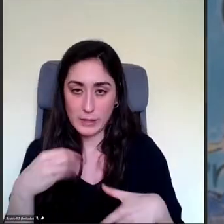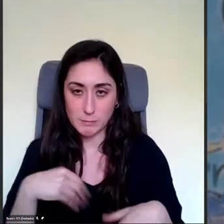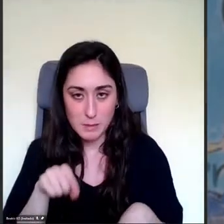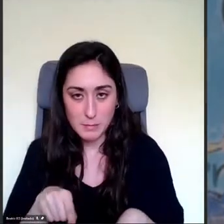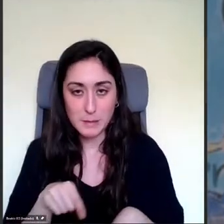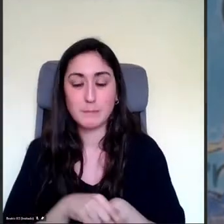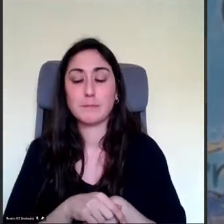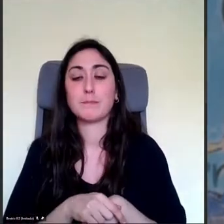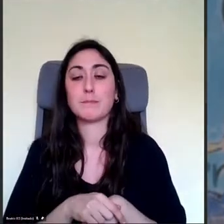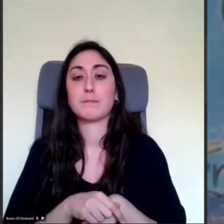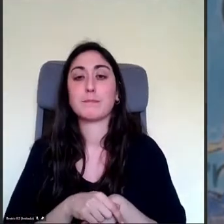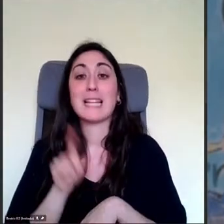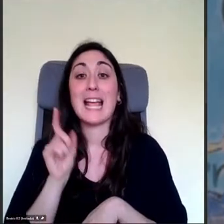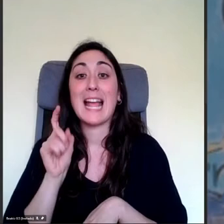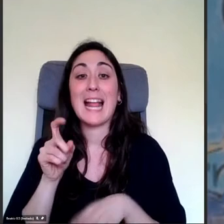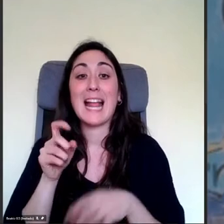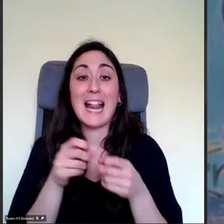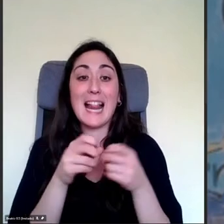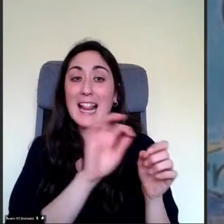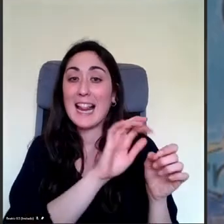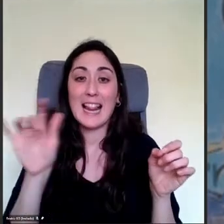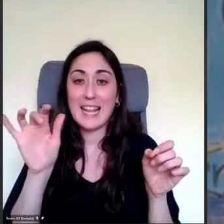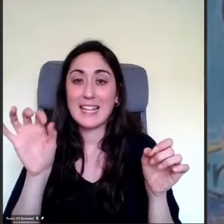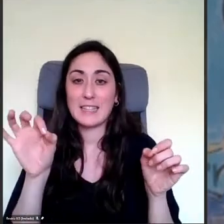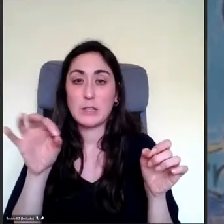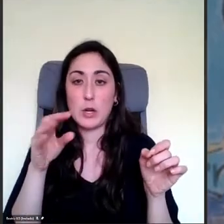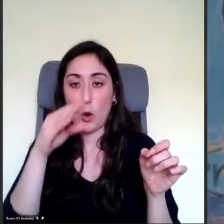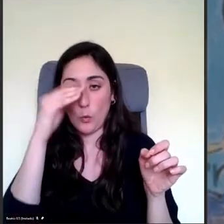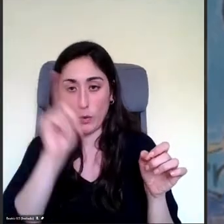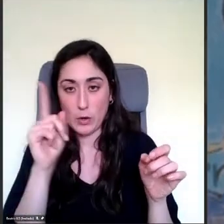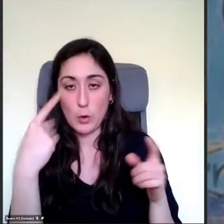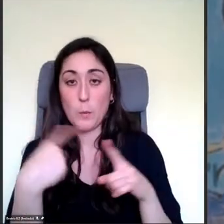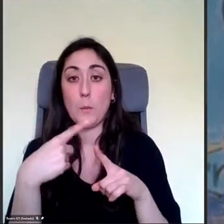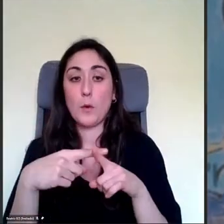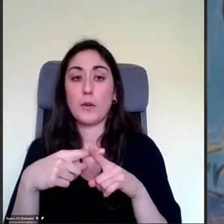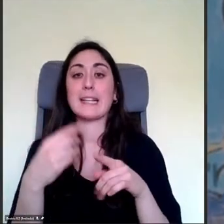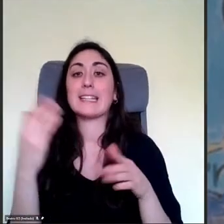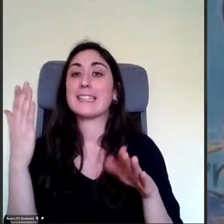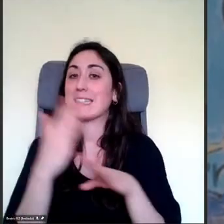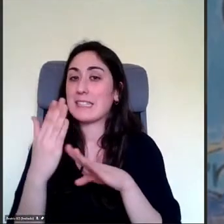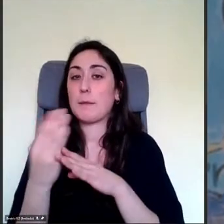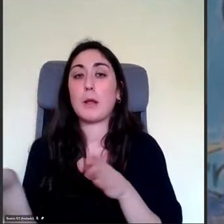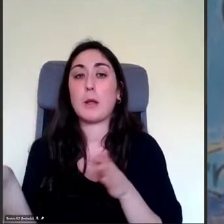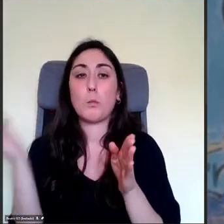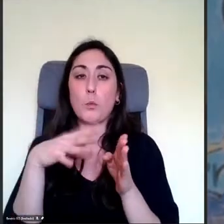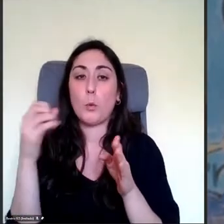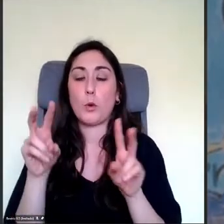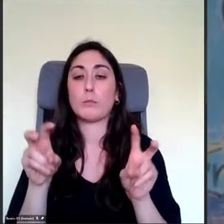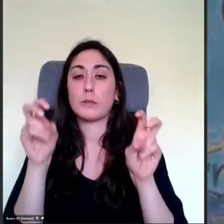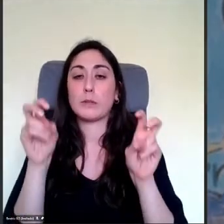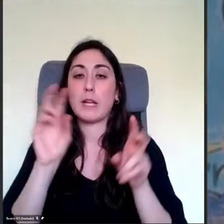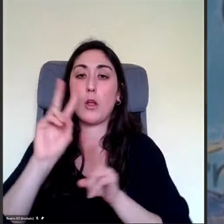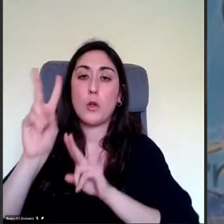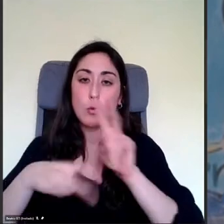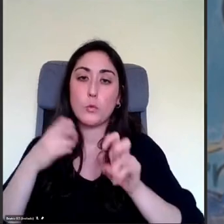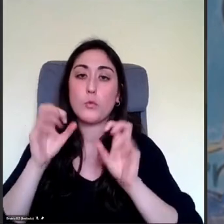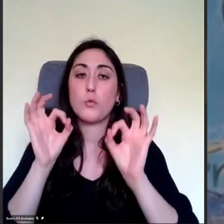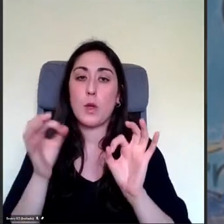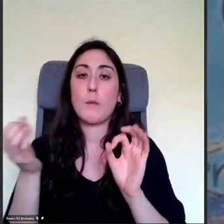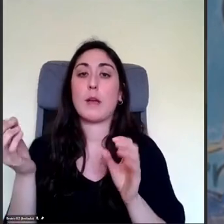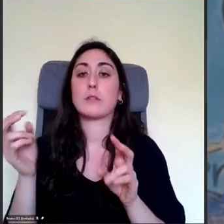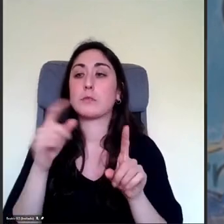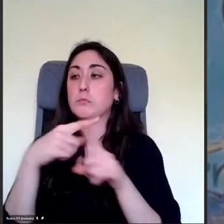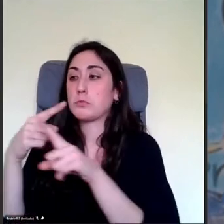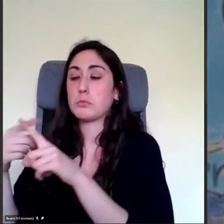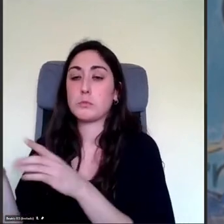de la web del Congrés perquè allà serà on de manera recurrent anirem posant informacions i actualitzacions de com està el tema de cara